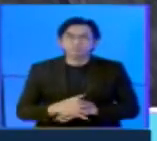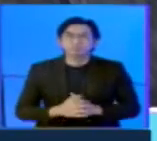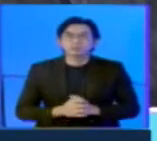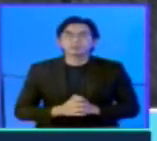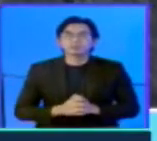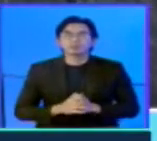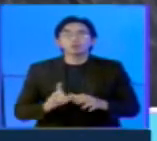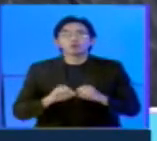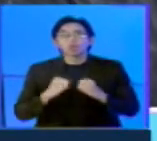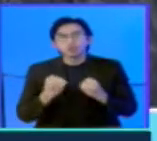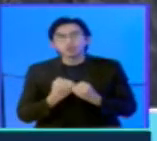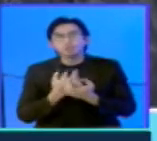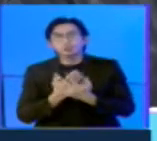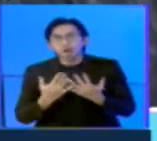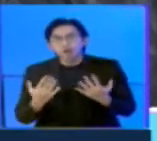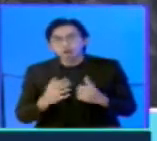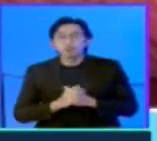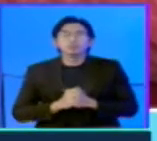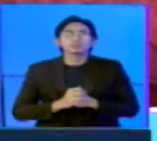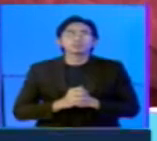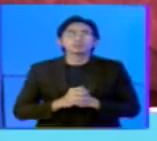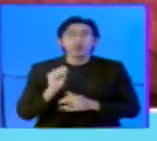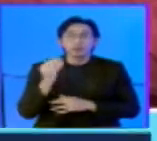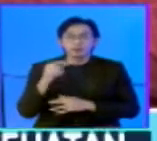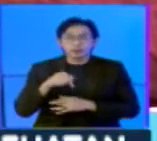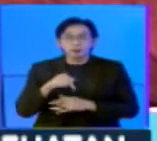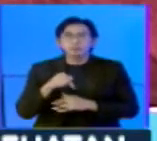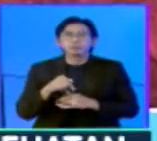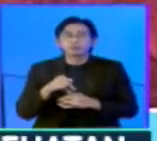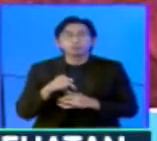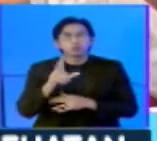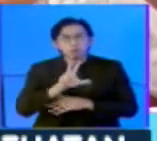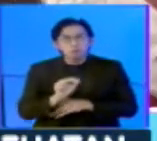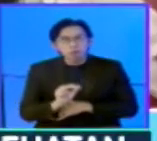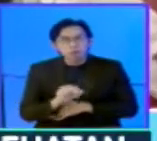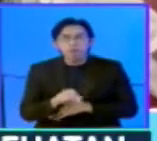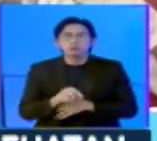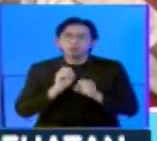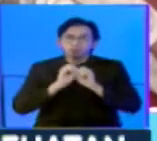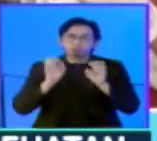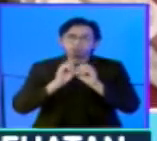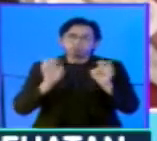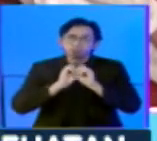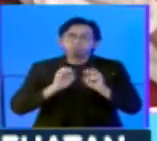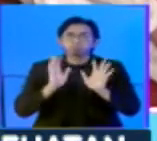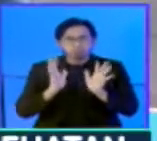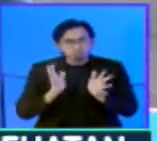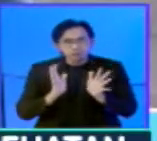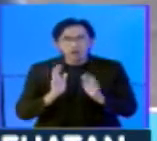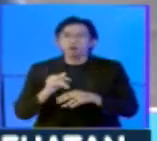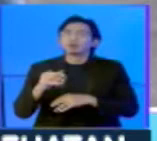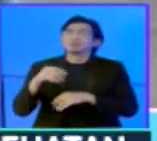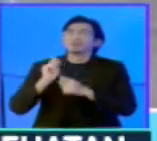organisasi-organisasi kemasyarakat yang ada di Jakarta atau di Jabodetabek, kemudian di Jawa Barat, juga kita sudah himbau untuk tidak usah mudik terlebih dahulu tahun ini,